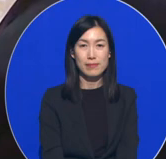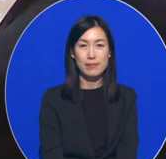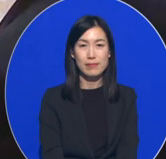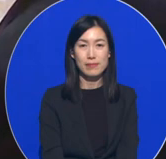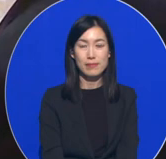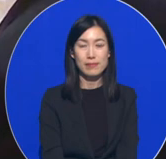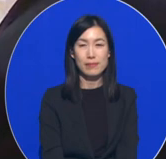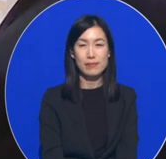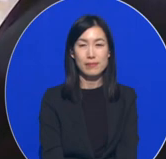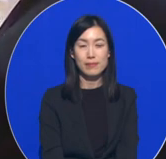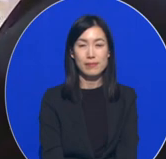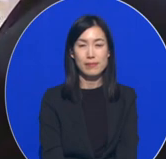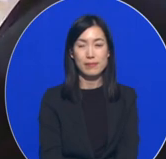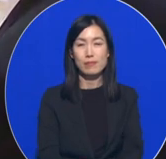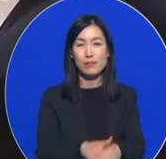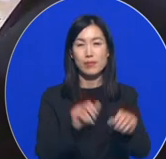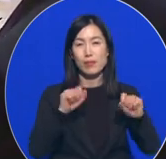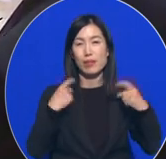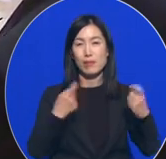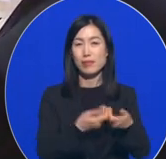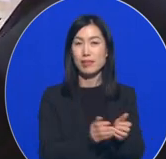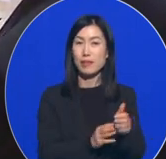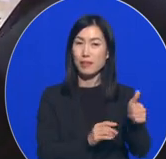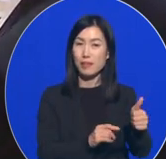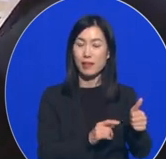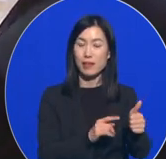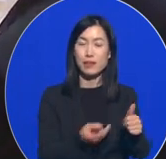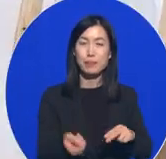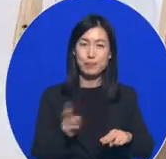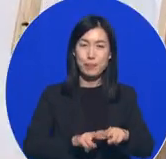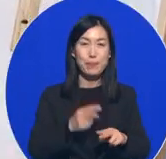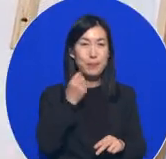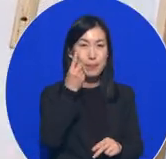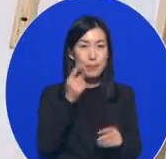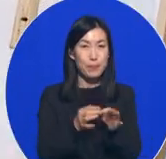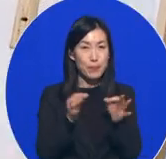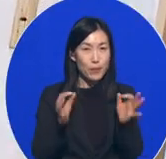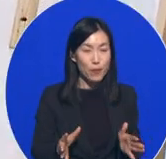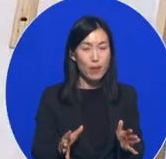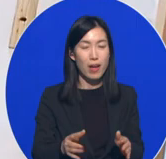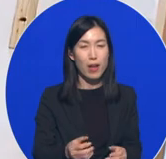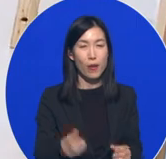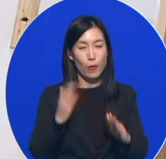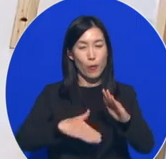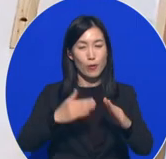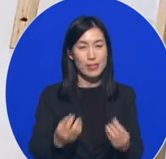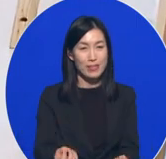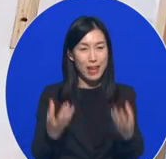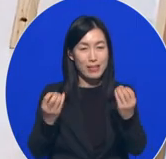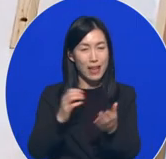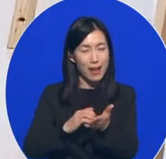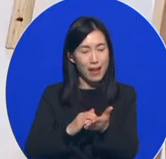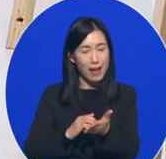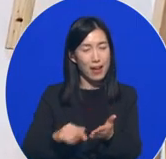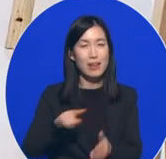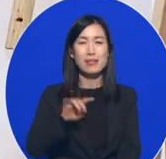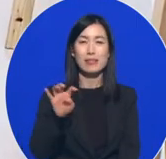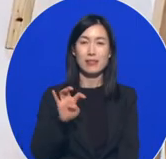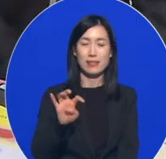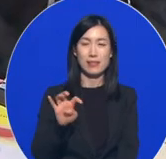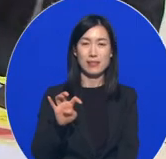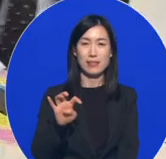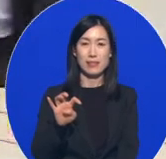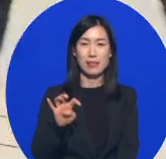정리했습니다 유인촌 문화체육관광부장관이 취임후 약 한 달간 소화한 공식일정은 40여건이